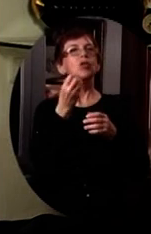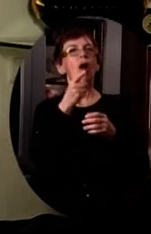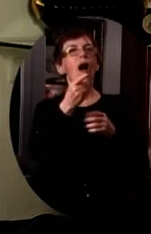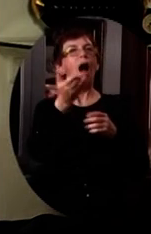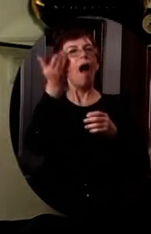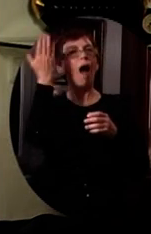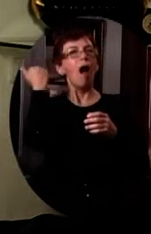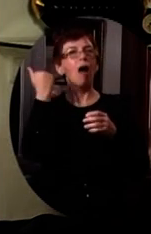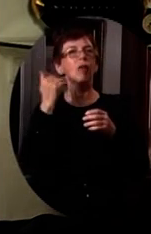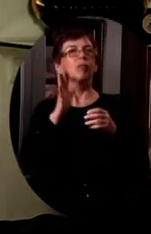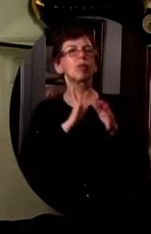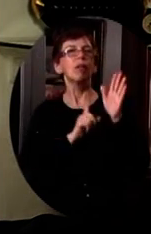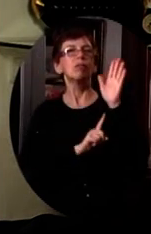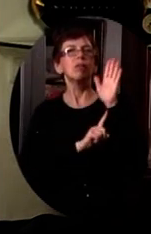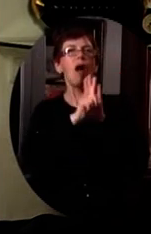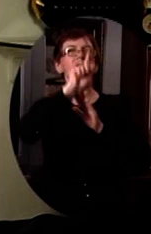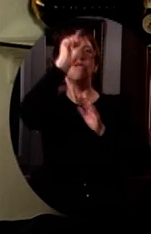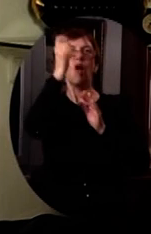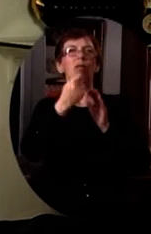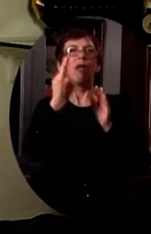ואז פרצה מלחמה.